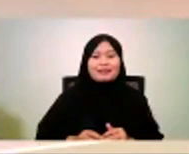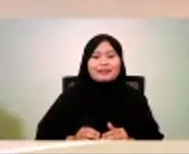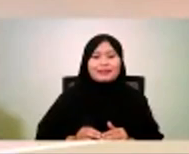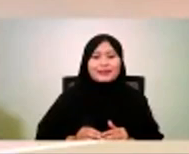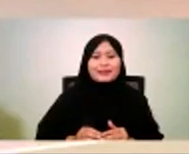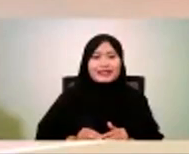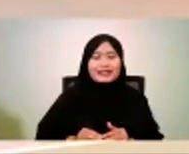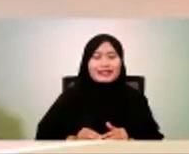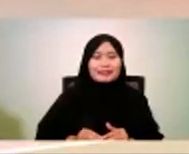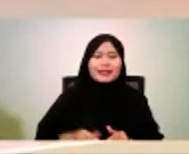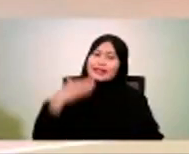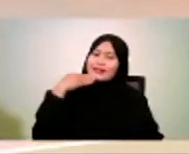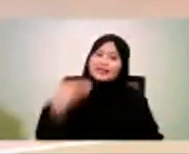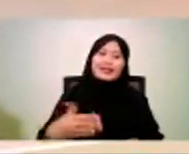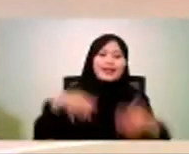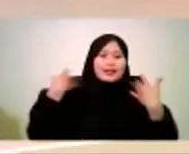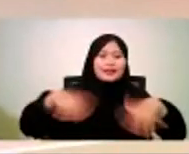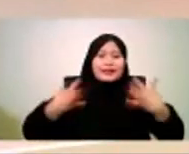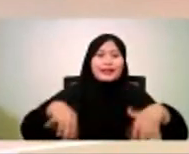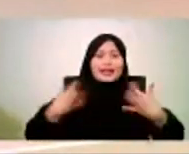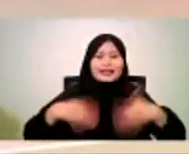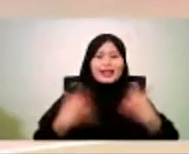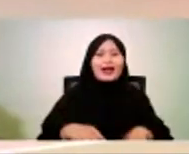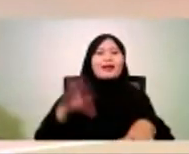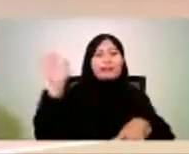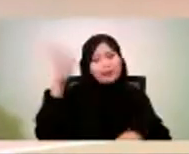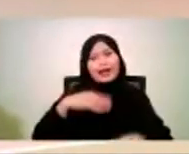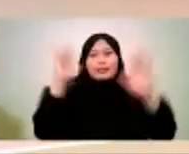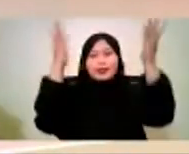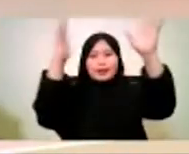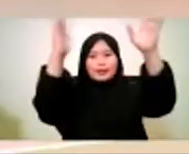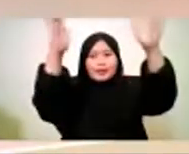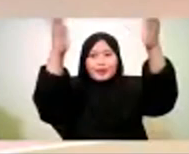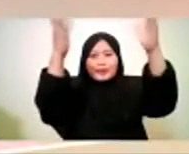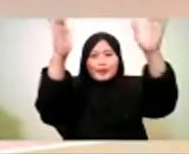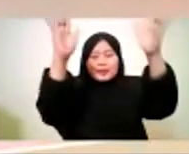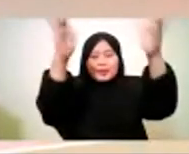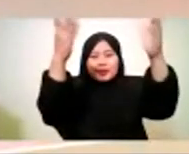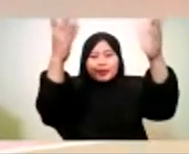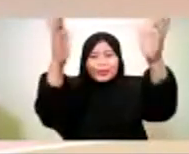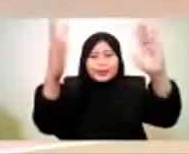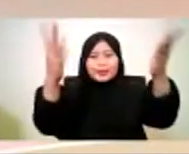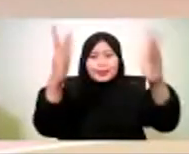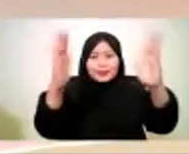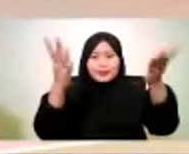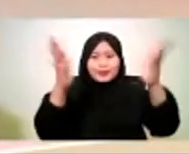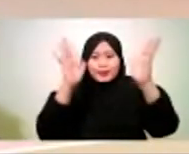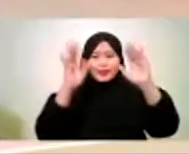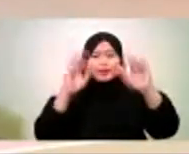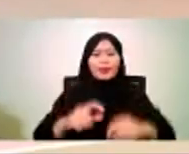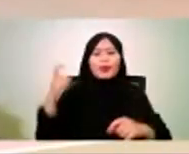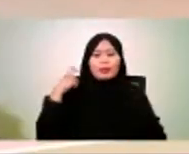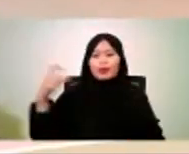terima kasih luar biasa sekali Mari kita beri tepuk tangan sekali lagi kepada Bapak Gubernur Bank Indonesia